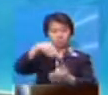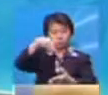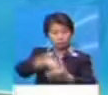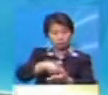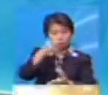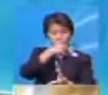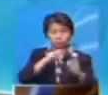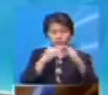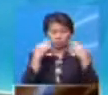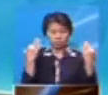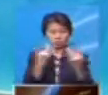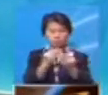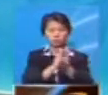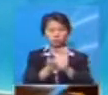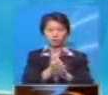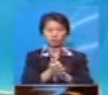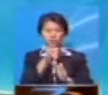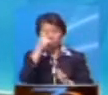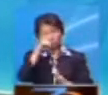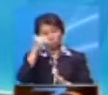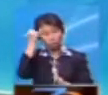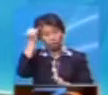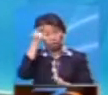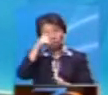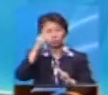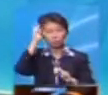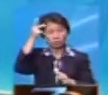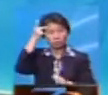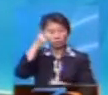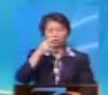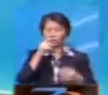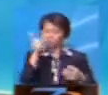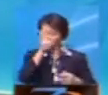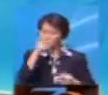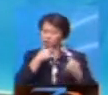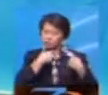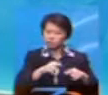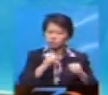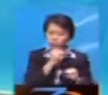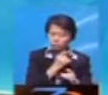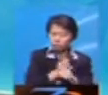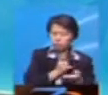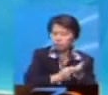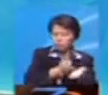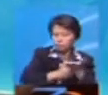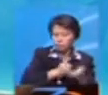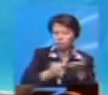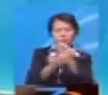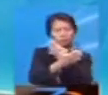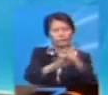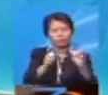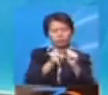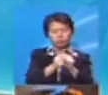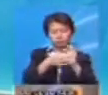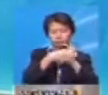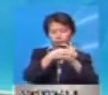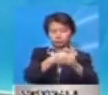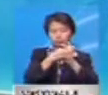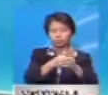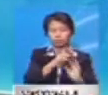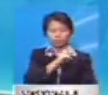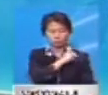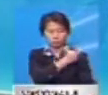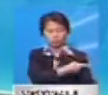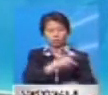kerana keluarga mangsa dijadikan modal politik sedangkan kerajaan sedang giat mengusahakan undingan pembebasan dengan kerjasama pihak berkuasa